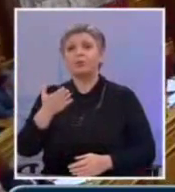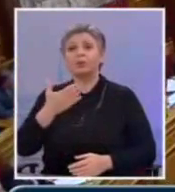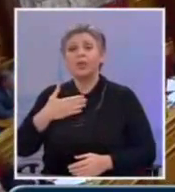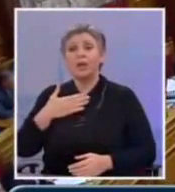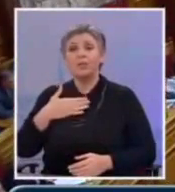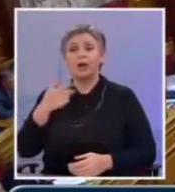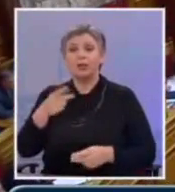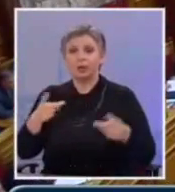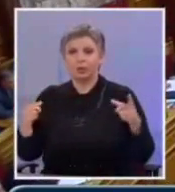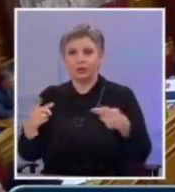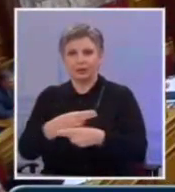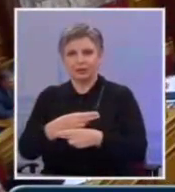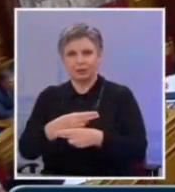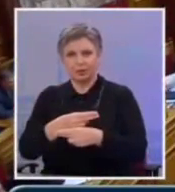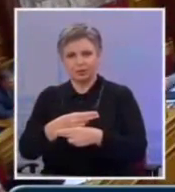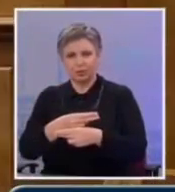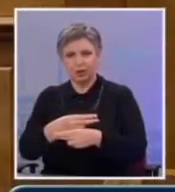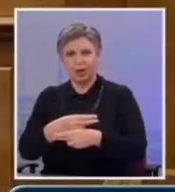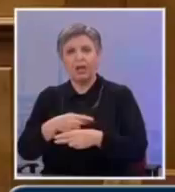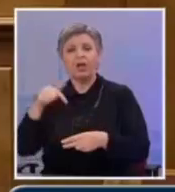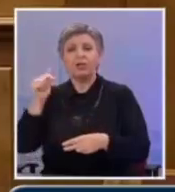τότε ούτε η χώρα θα έχει δρόμο επιστροφής.